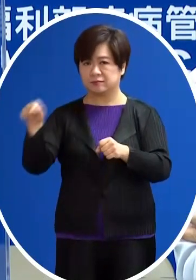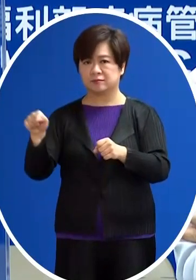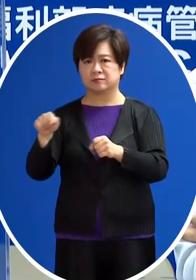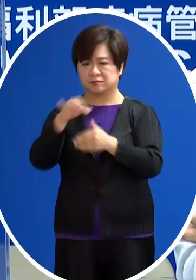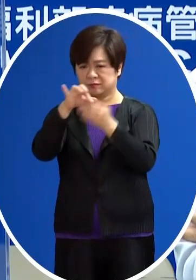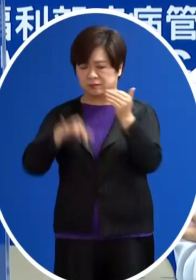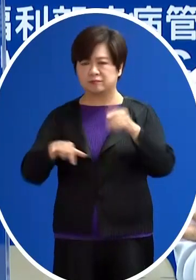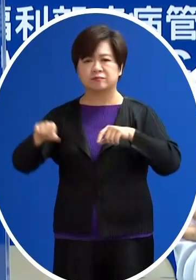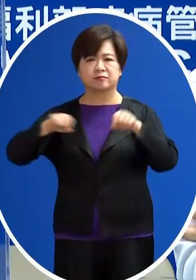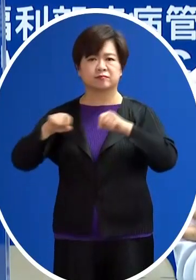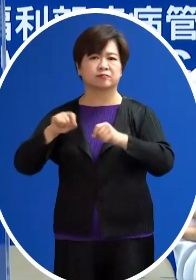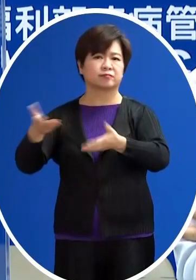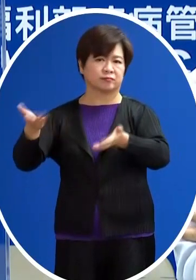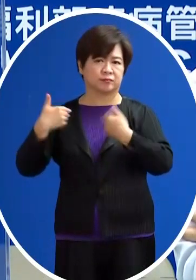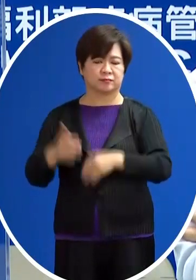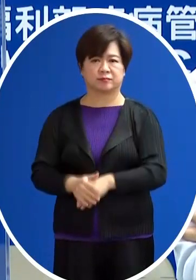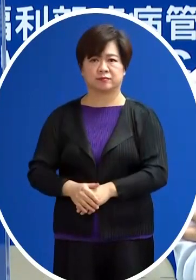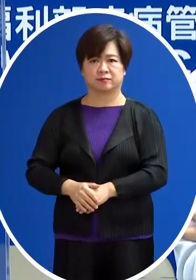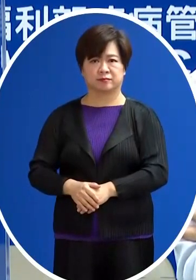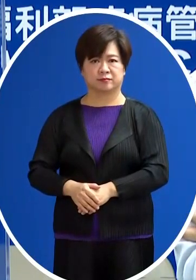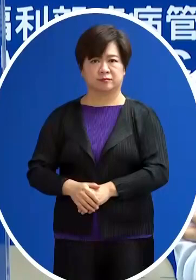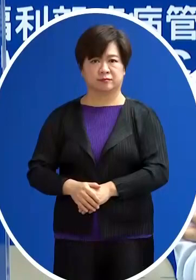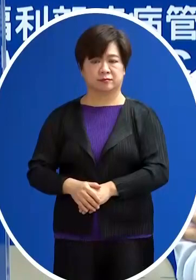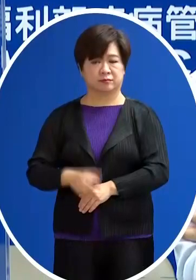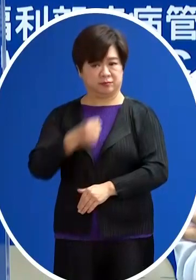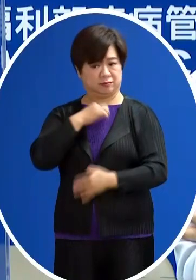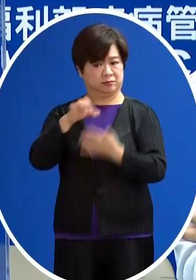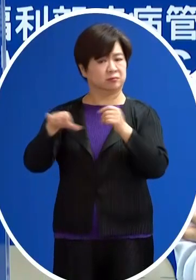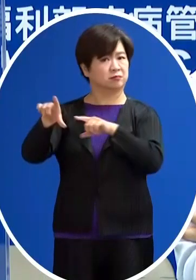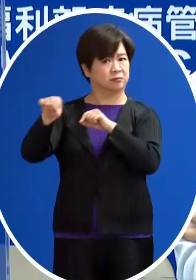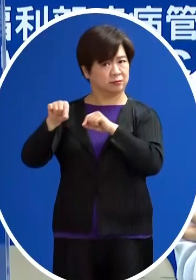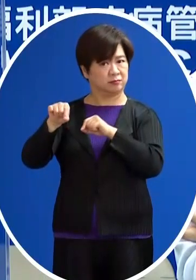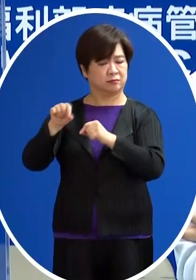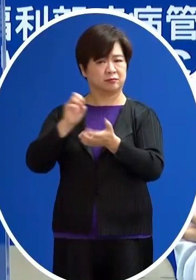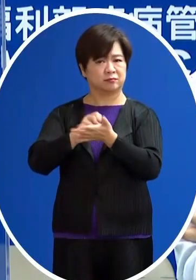开放。但合乎是指引那也要报地方了。